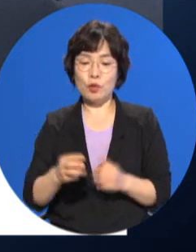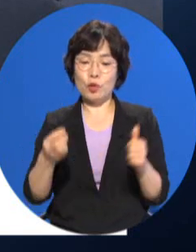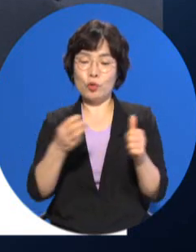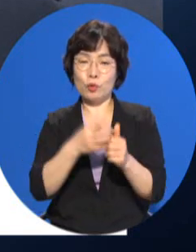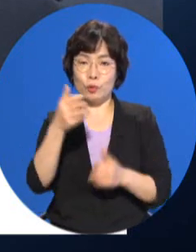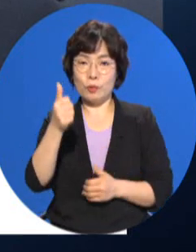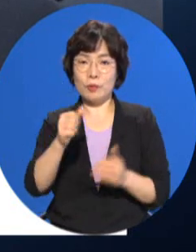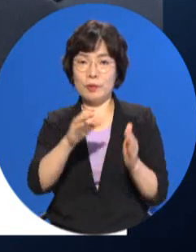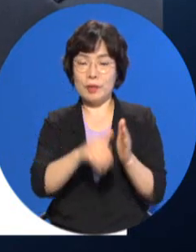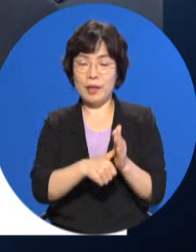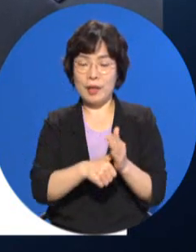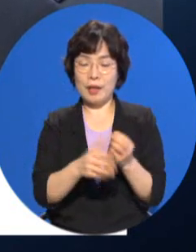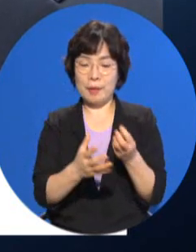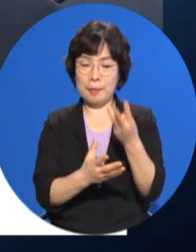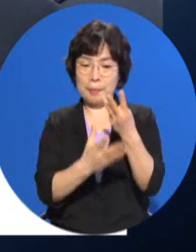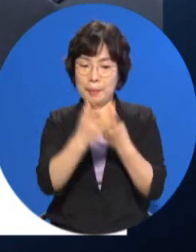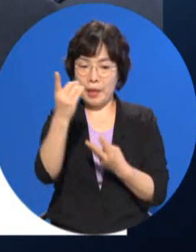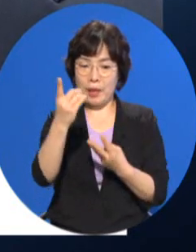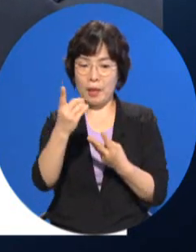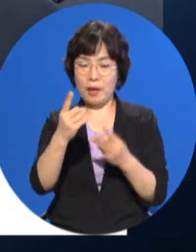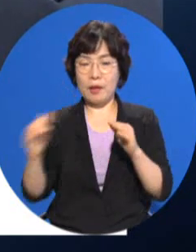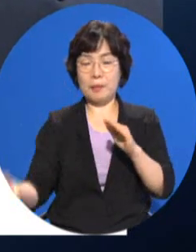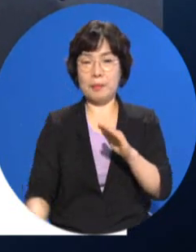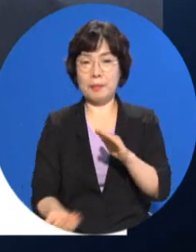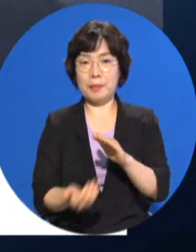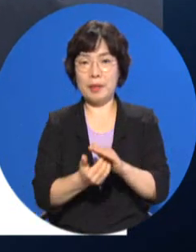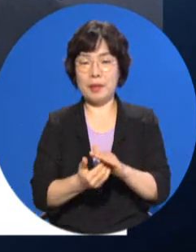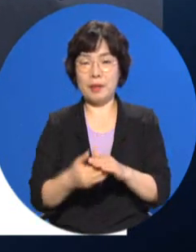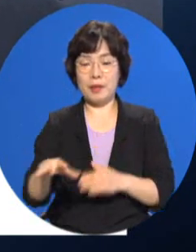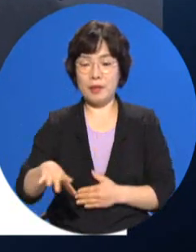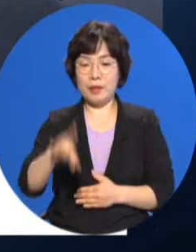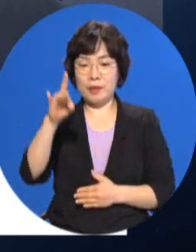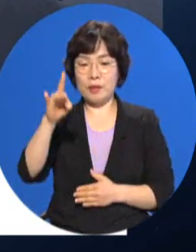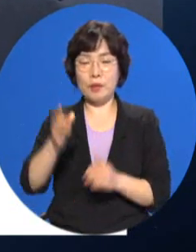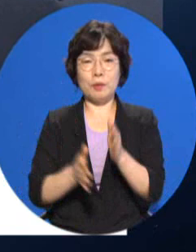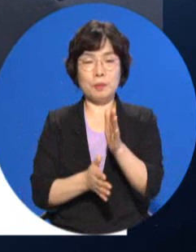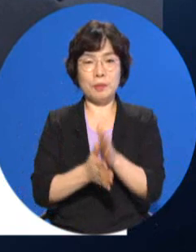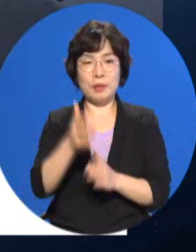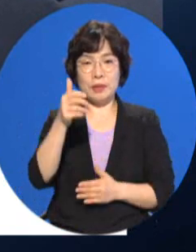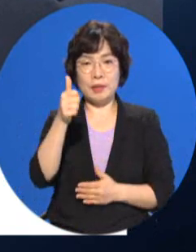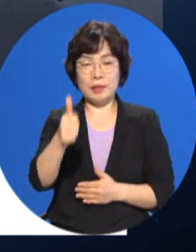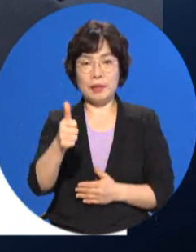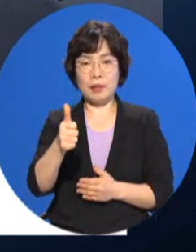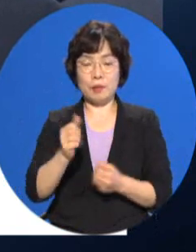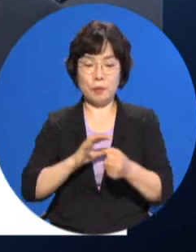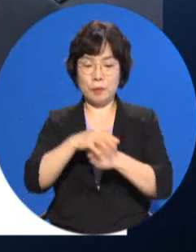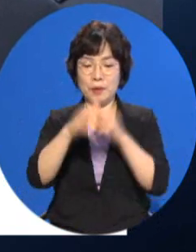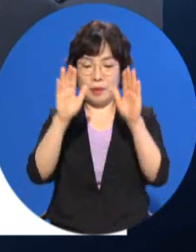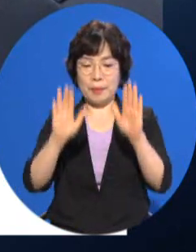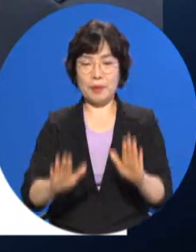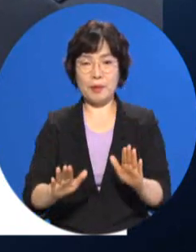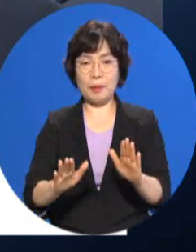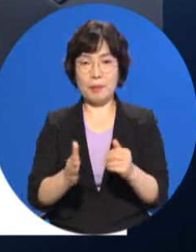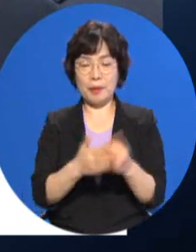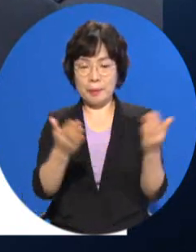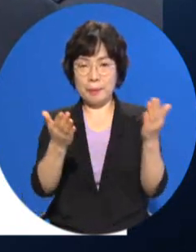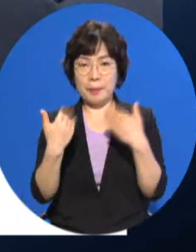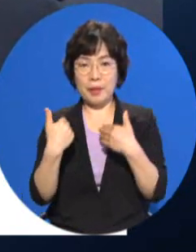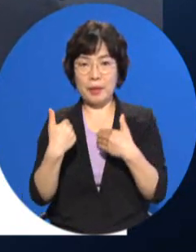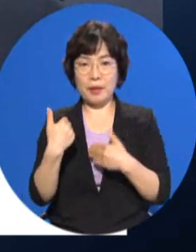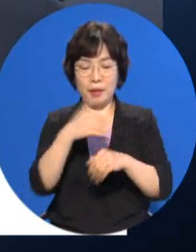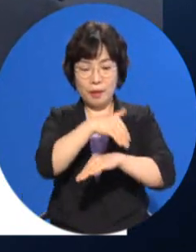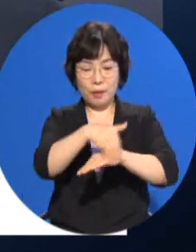때 3년 통합을 이루어내고 또 그것을 몰아서 세계 박람회를